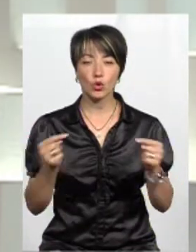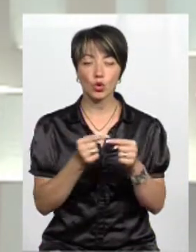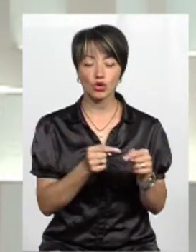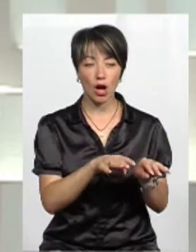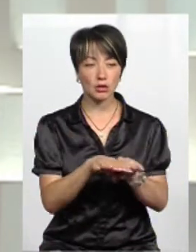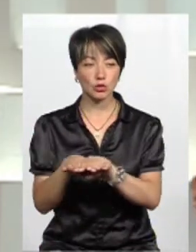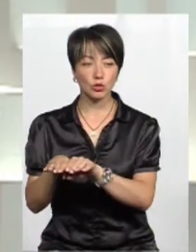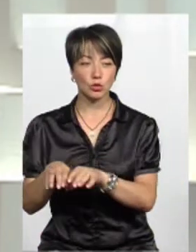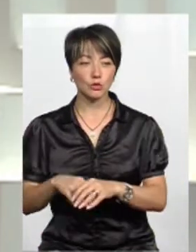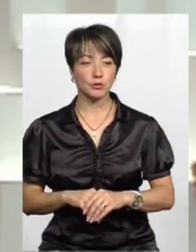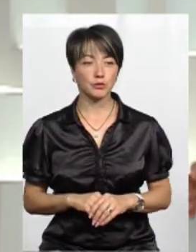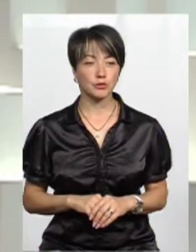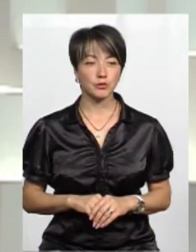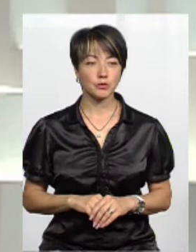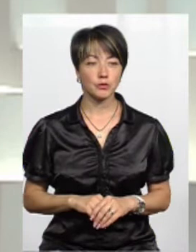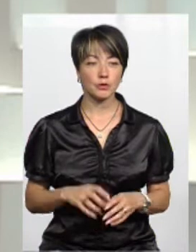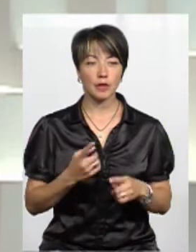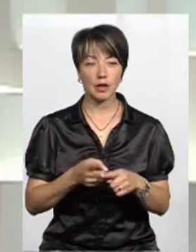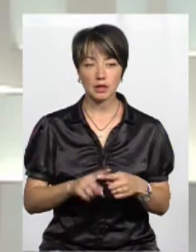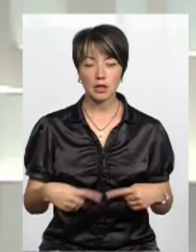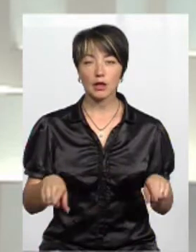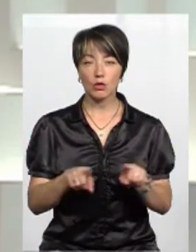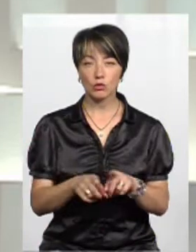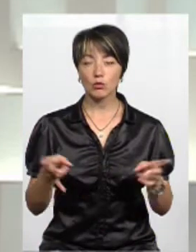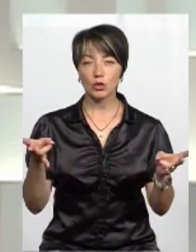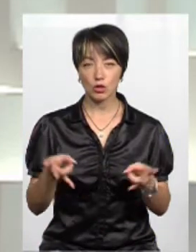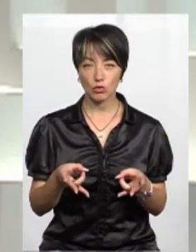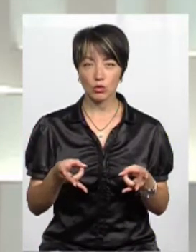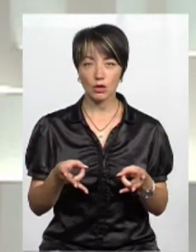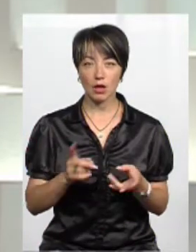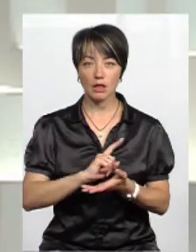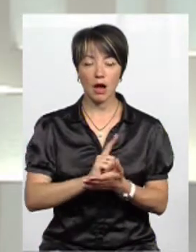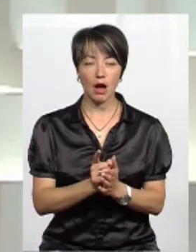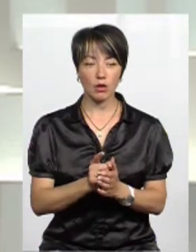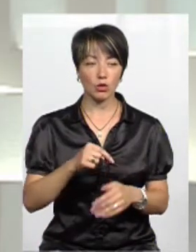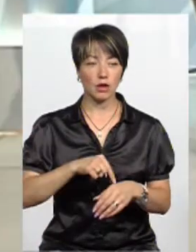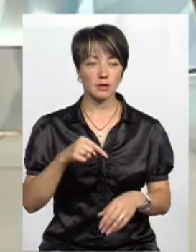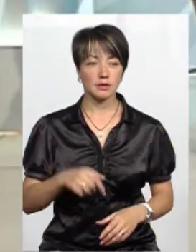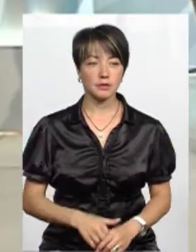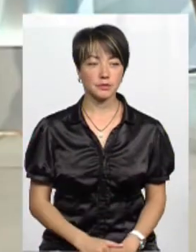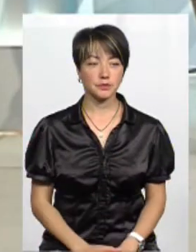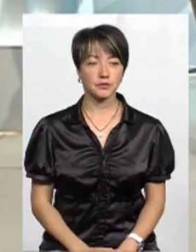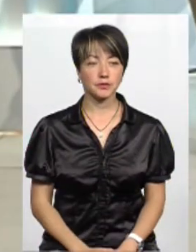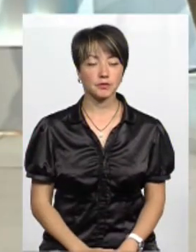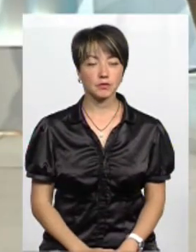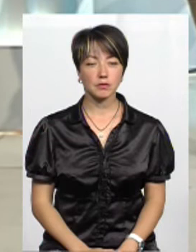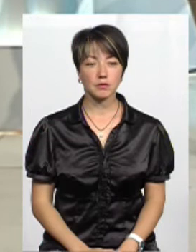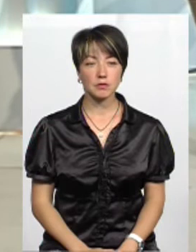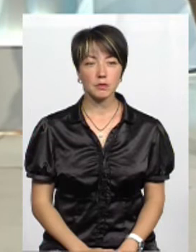одночасно. От. І це також потребує ну, нагальної уваги. Угу. Це